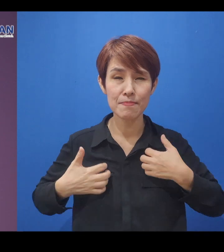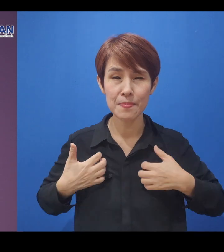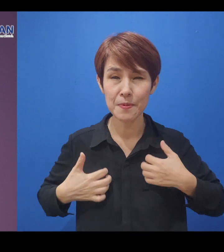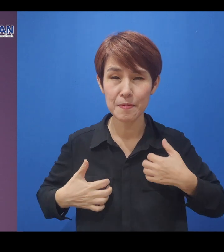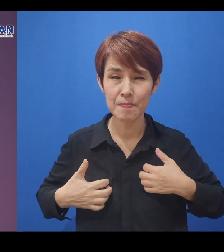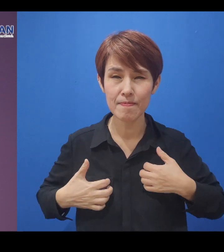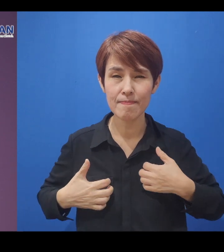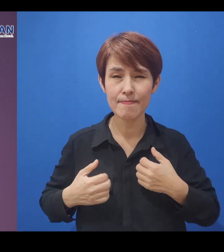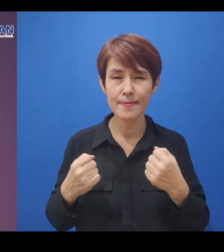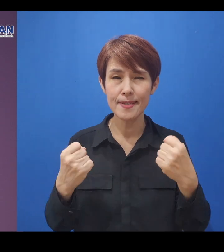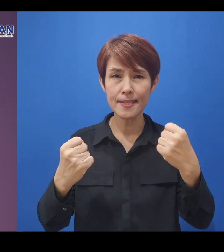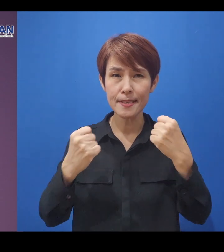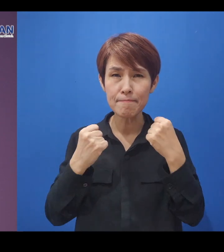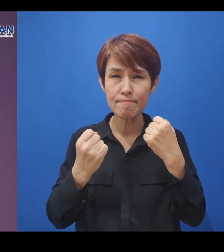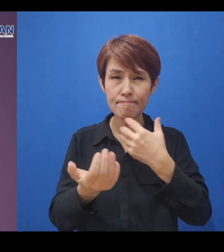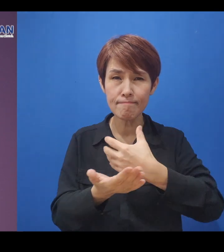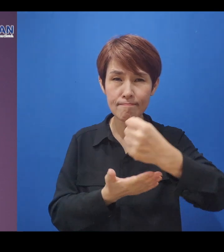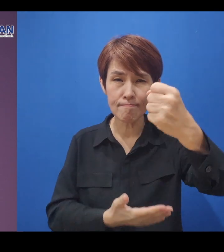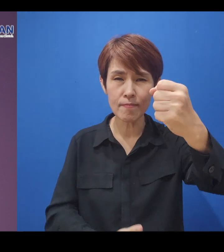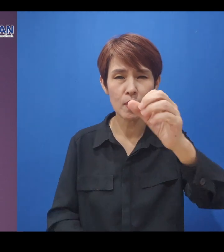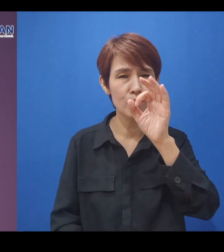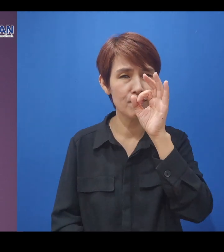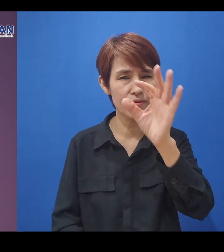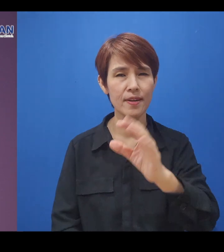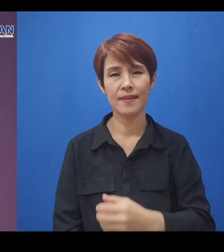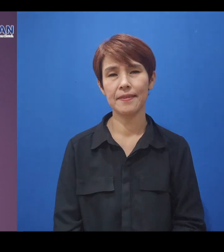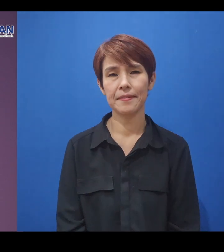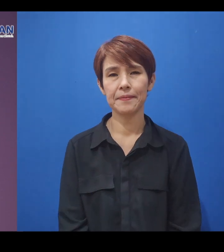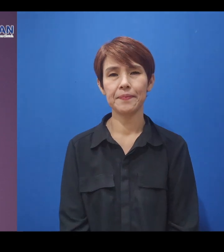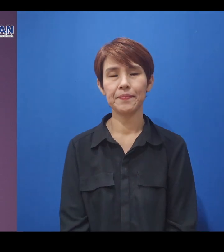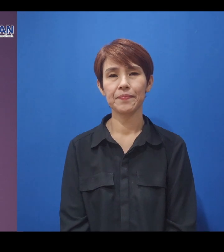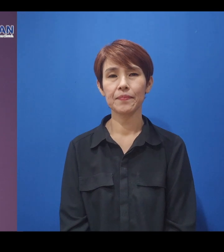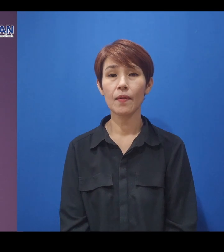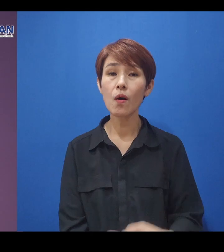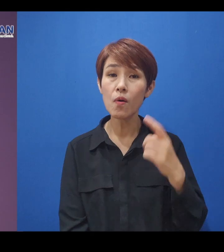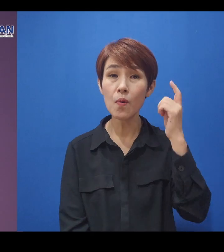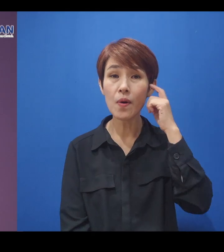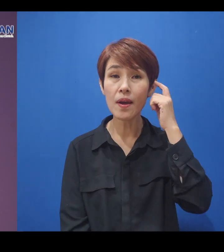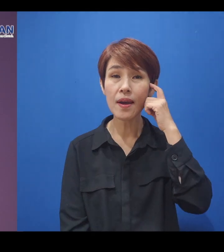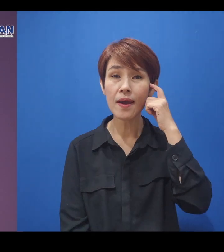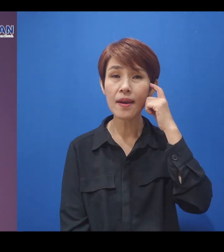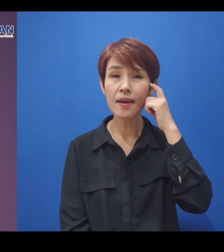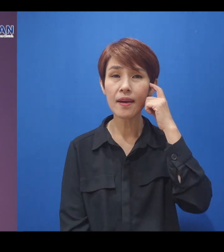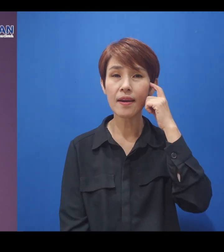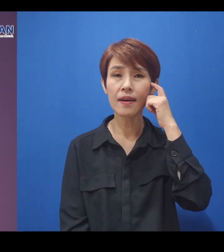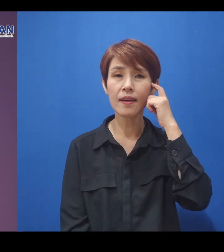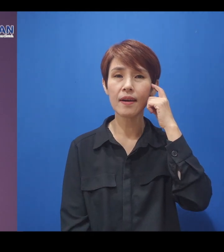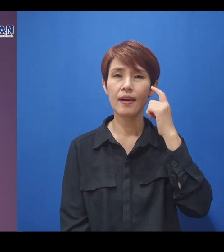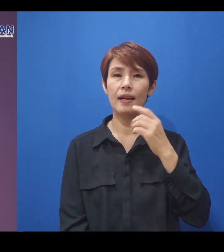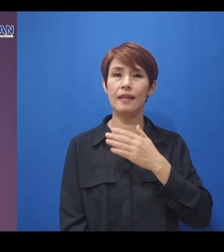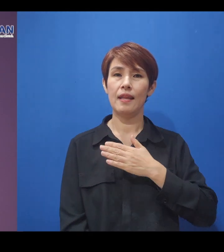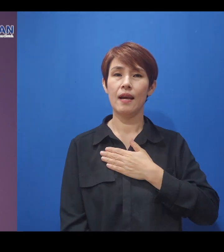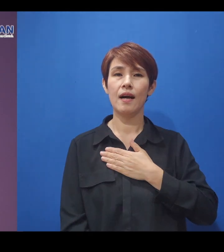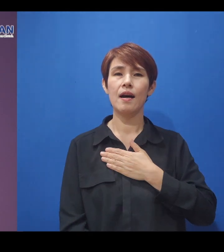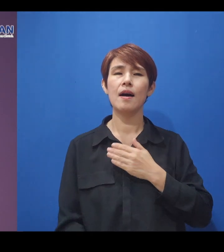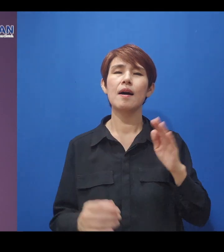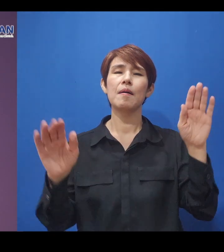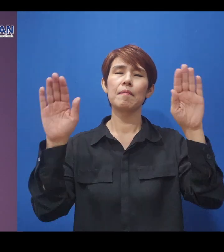이 힘을 빼앗아가지 못할 겁니다. 왜냐하면 내가